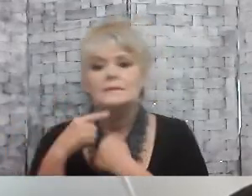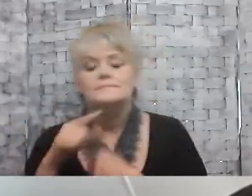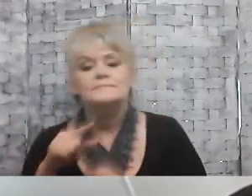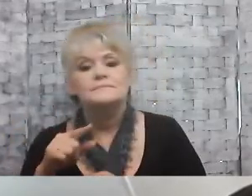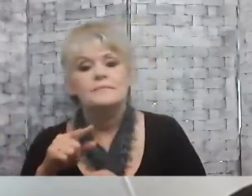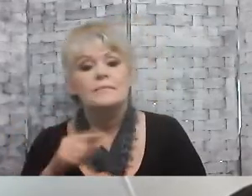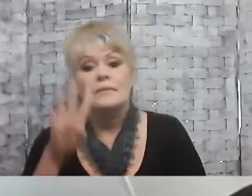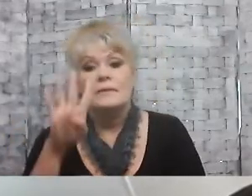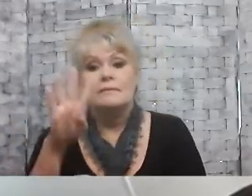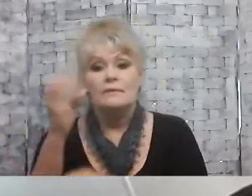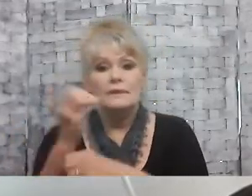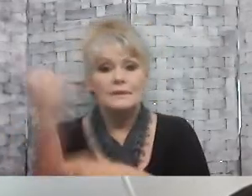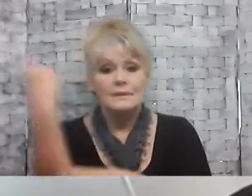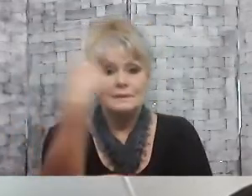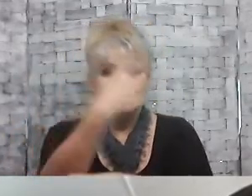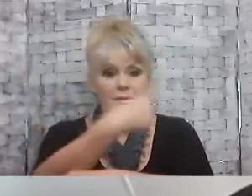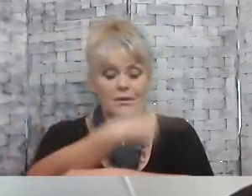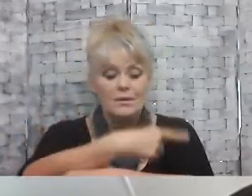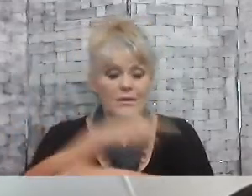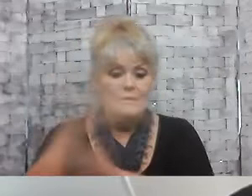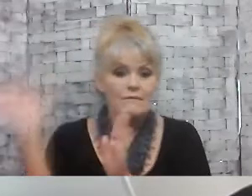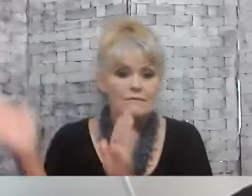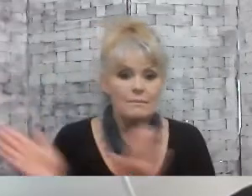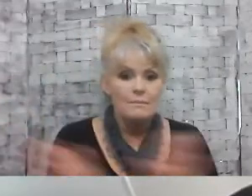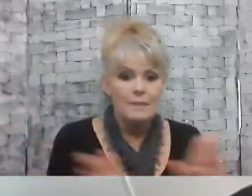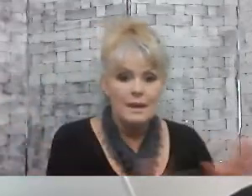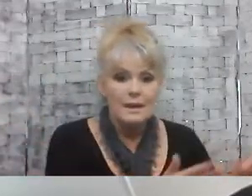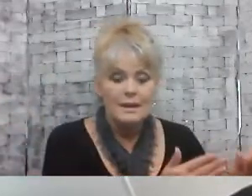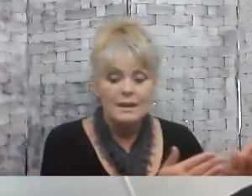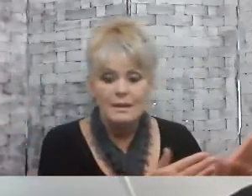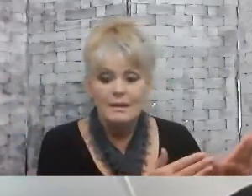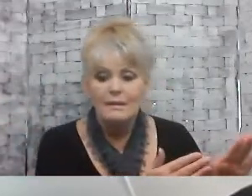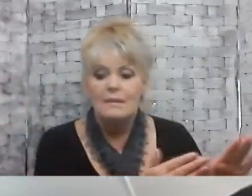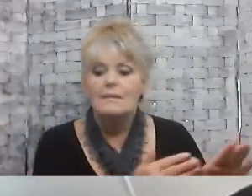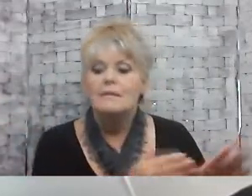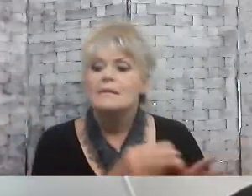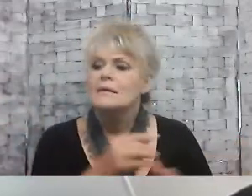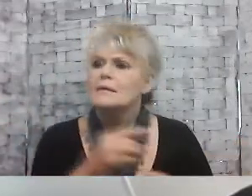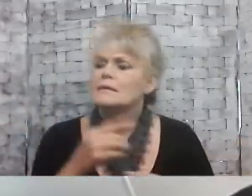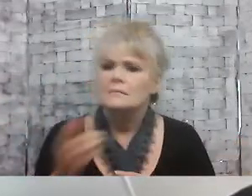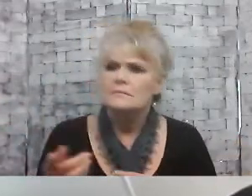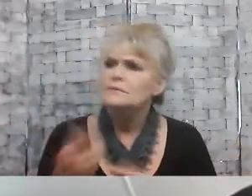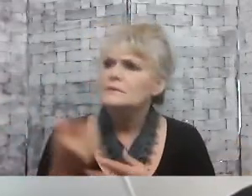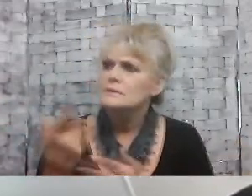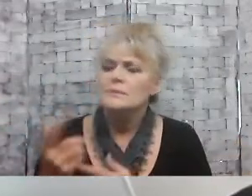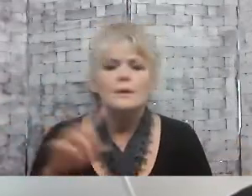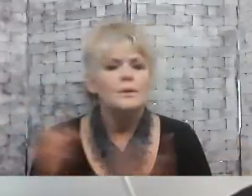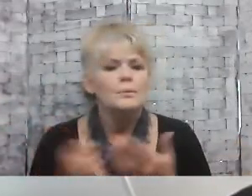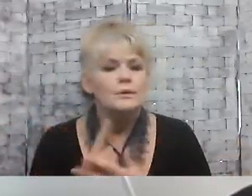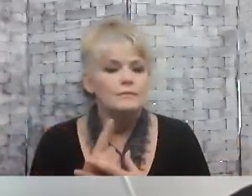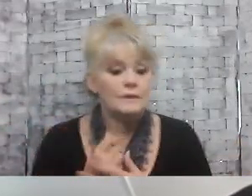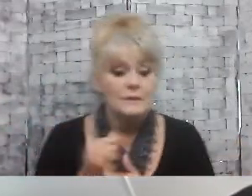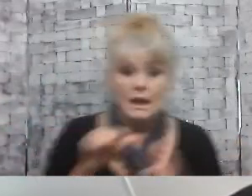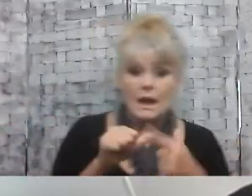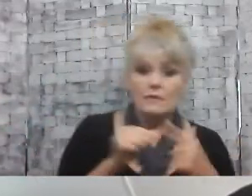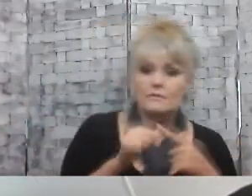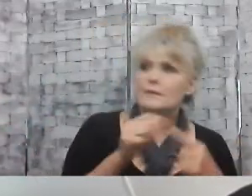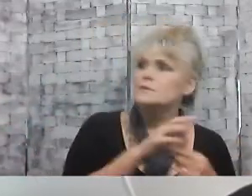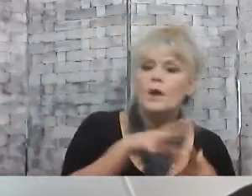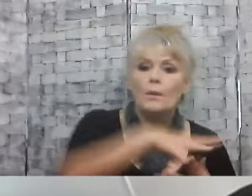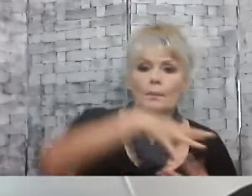voorbij is, wat gebeur toe? Toe het hy voor hulle oe, soos opgevaar jy. Verdwijn.